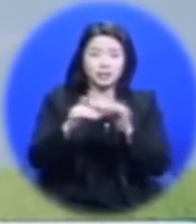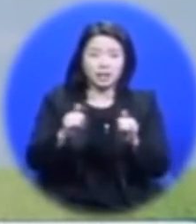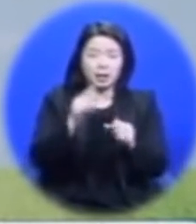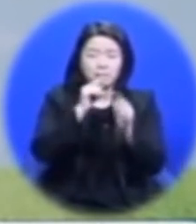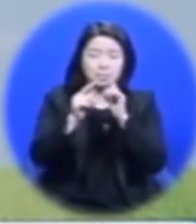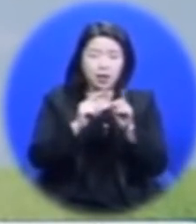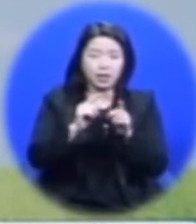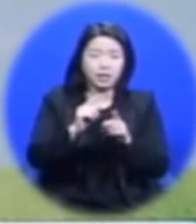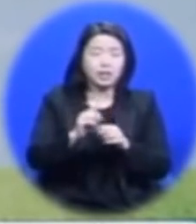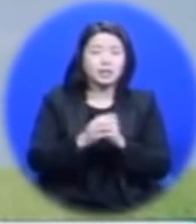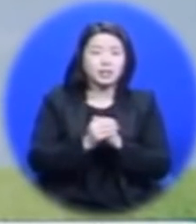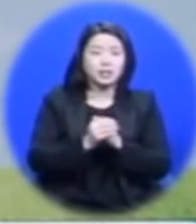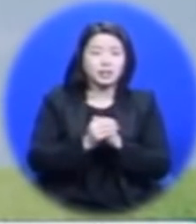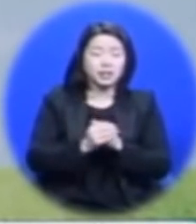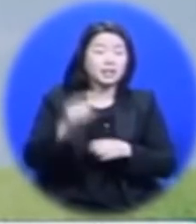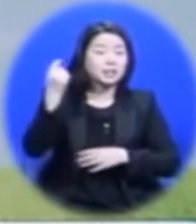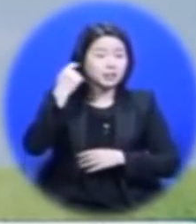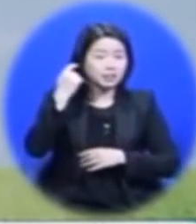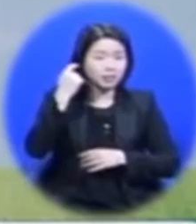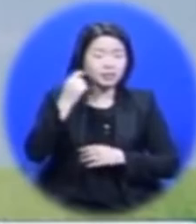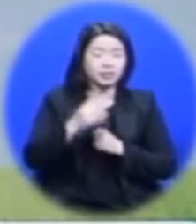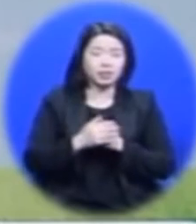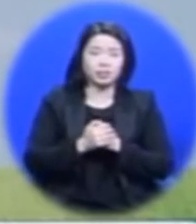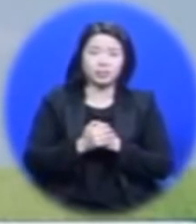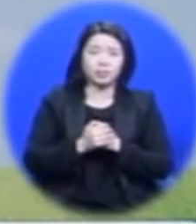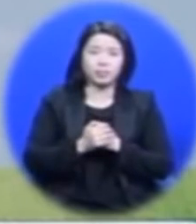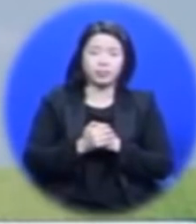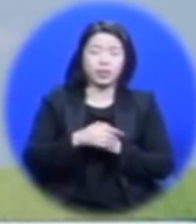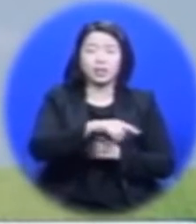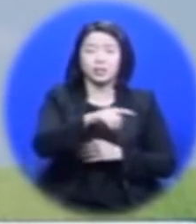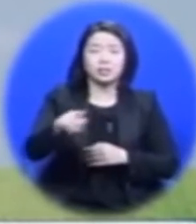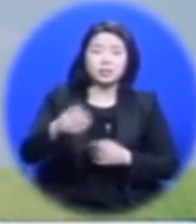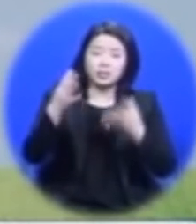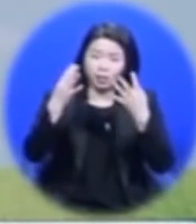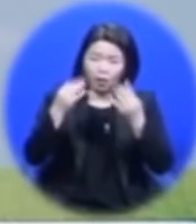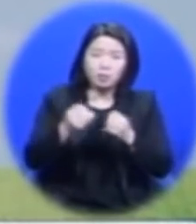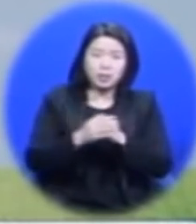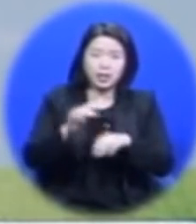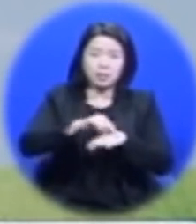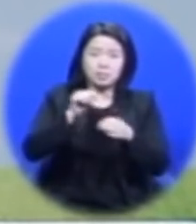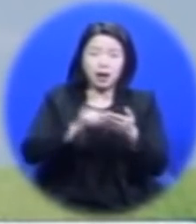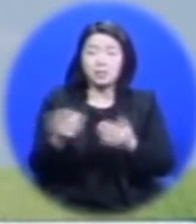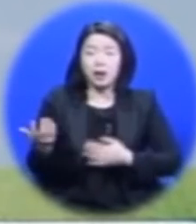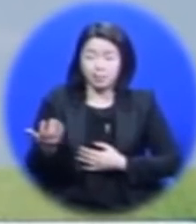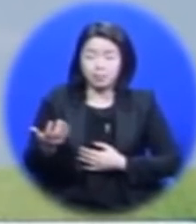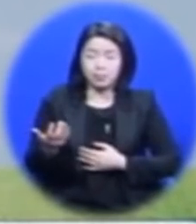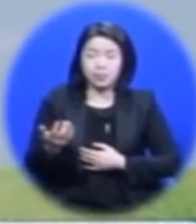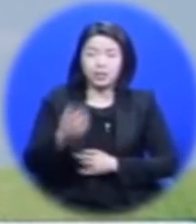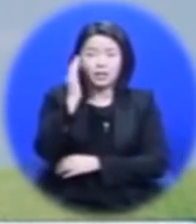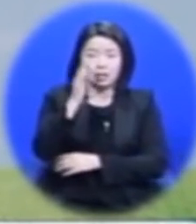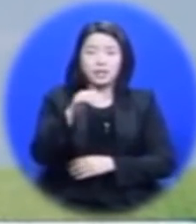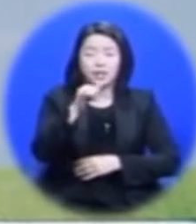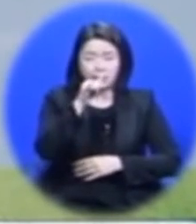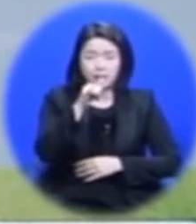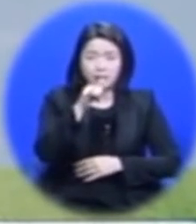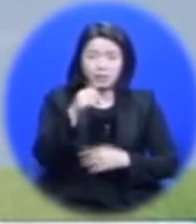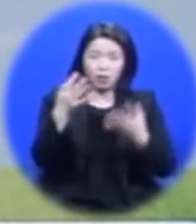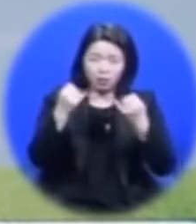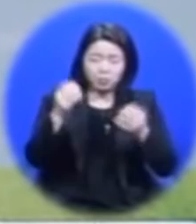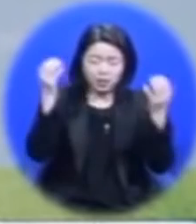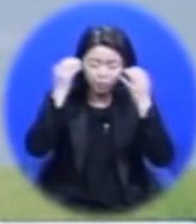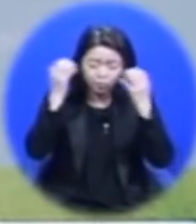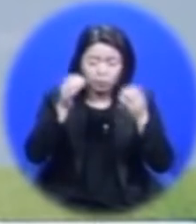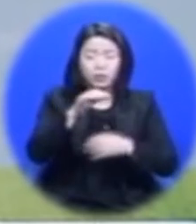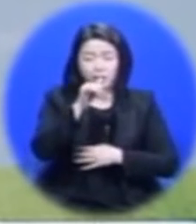이야기를 들었다는 거예요. 그들이 얼마나 마음 아픈 사연이 있는지, 그들에게 얼마나